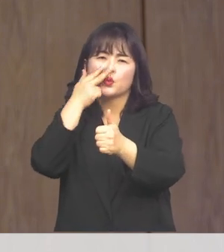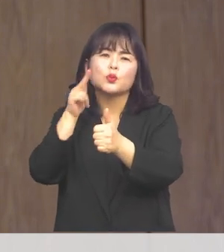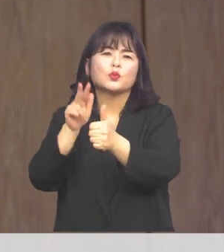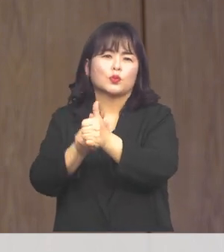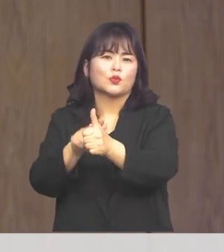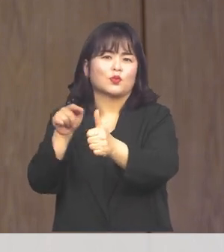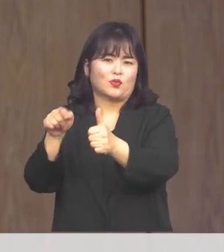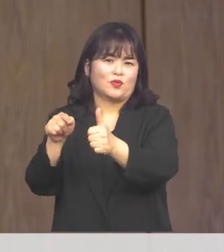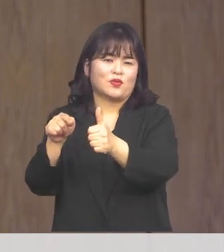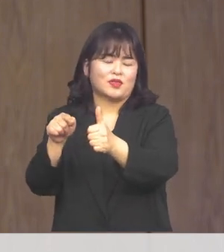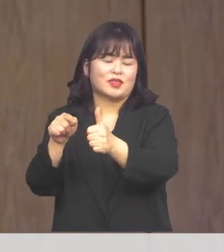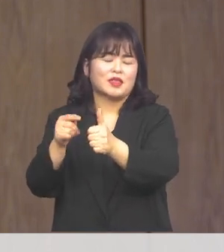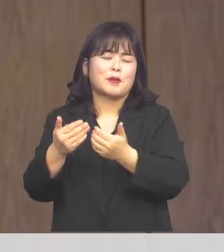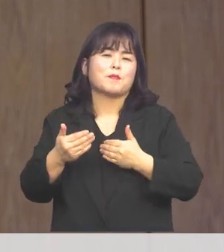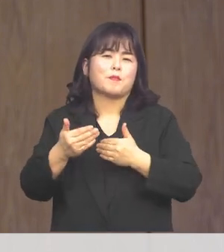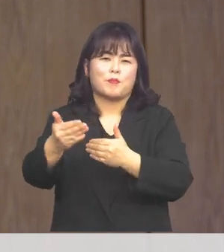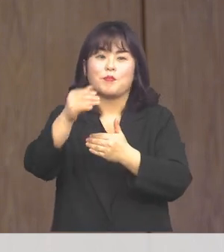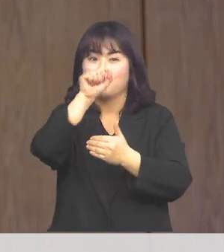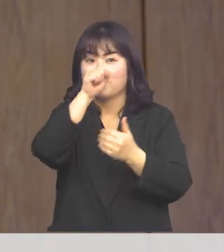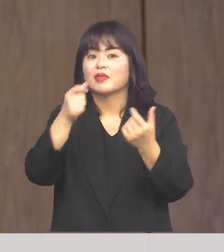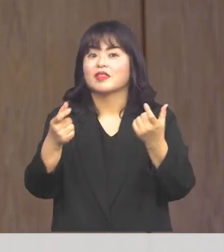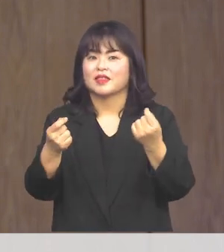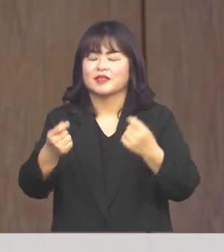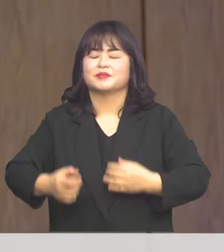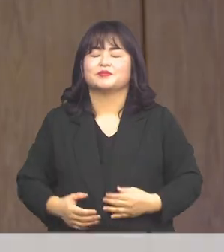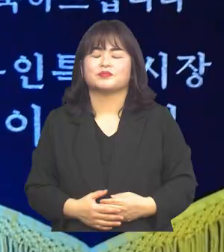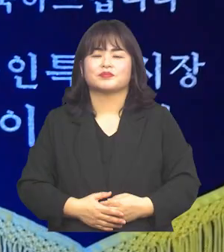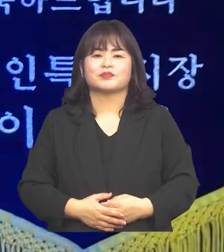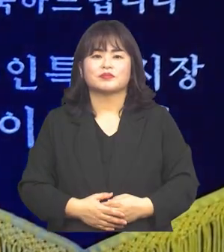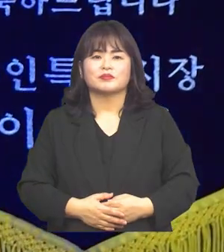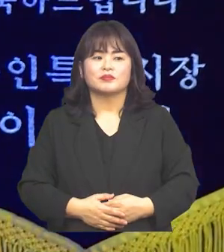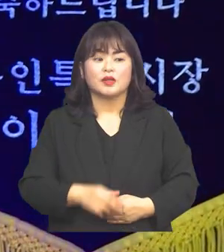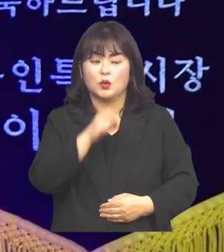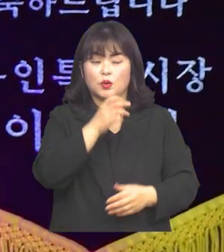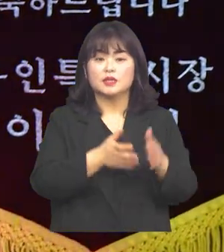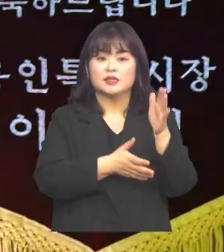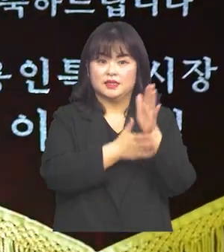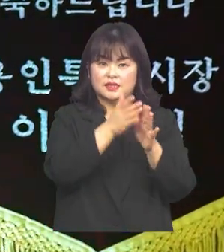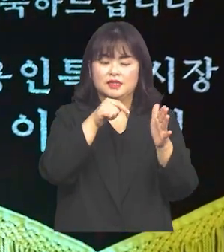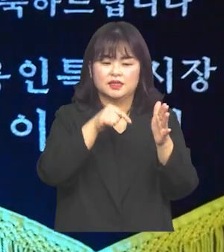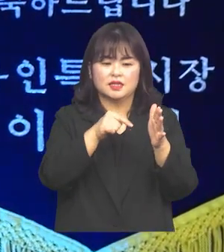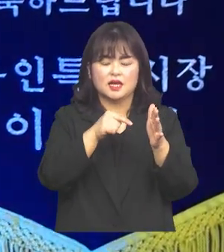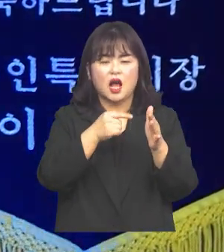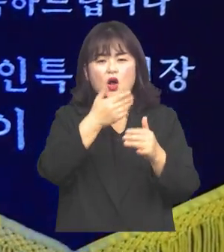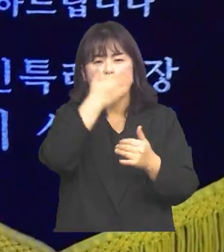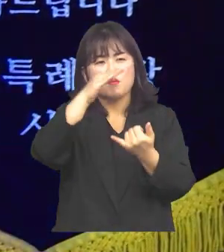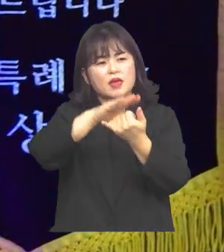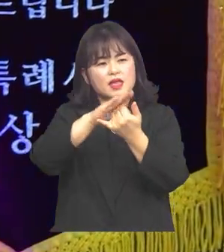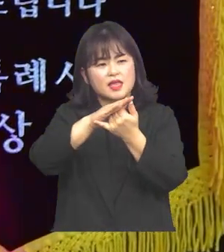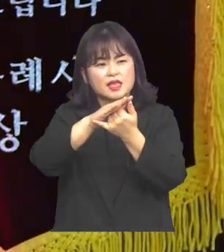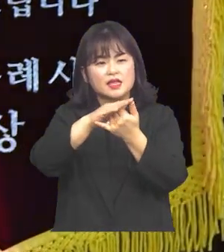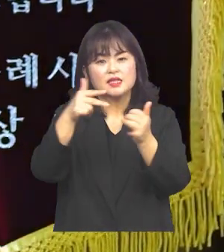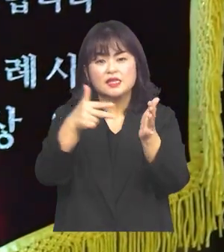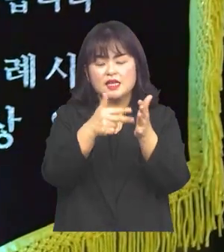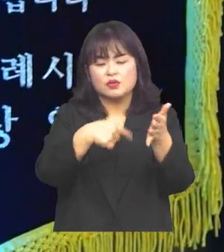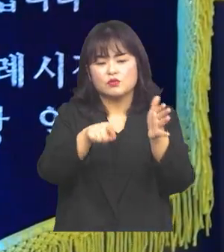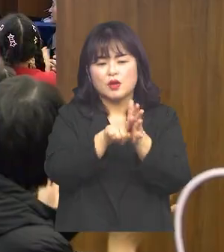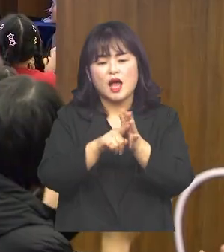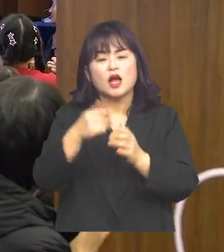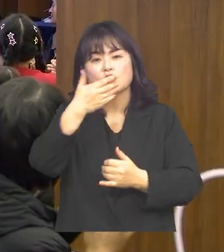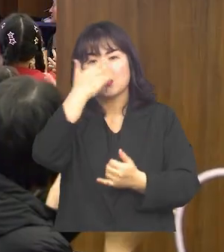나가면서 도전을 하시면 된다, 이런 생각입니다. 시는 용인시 청소년미래재단을